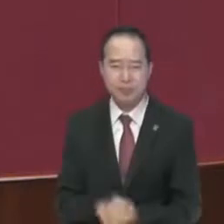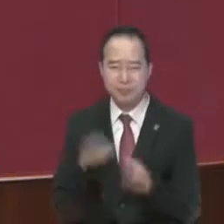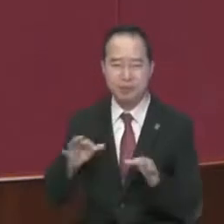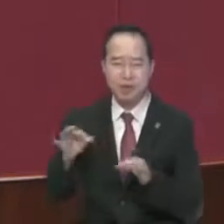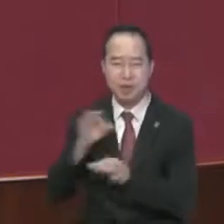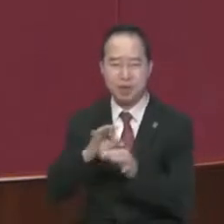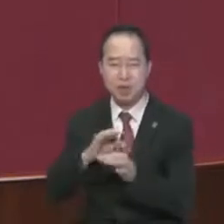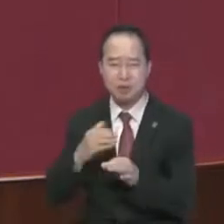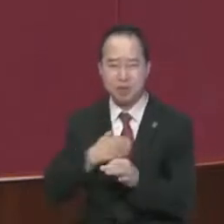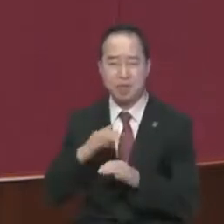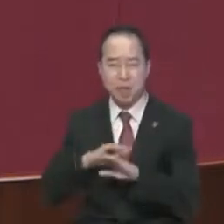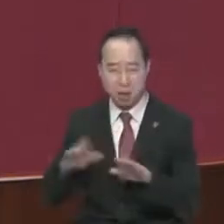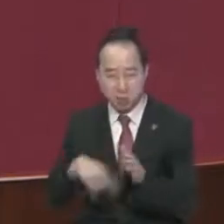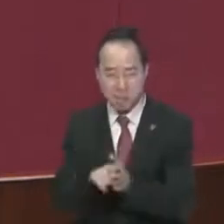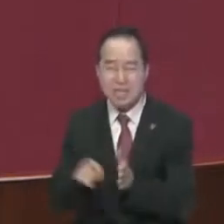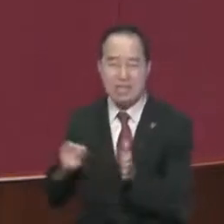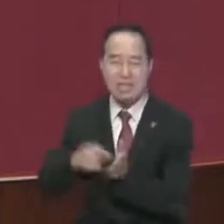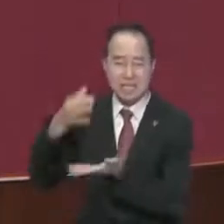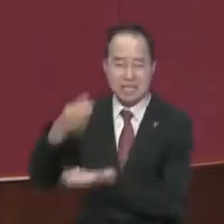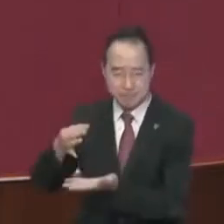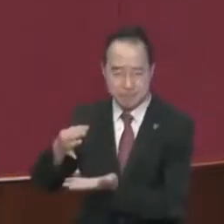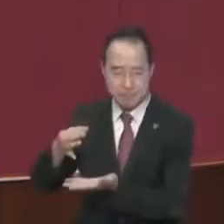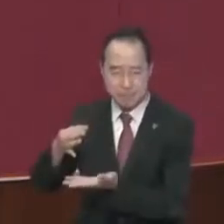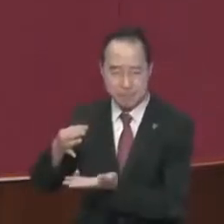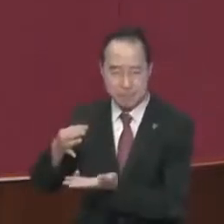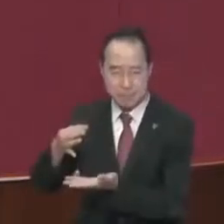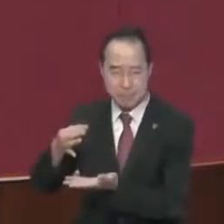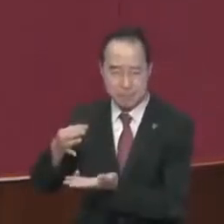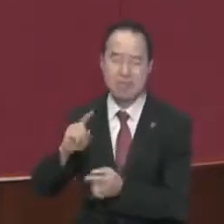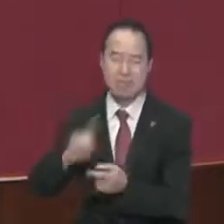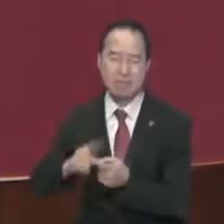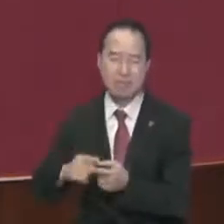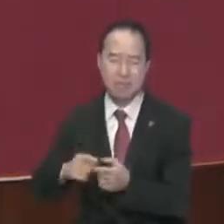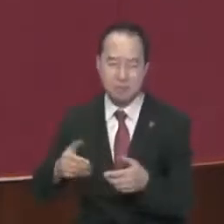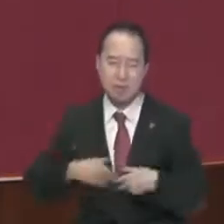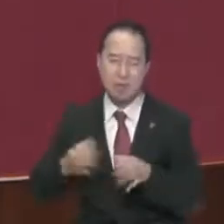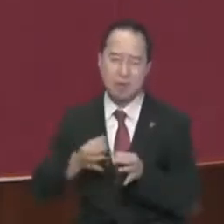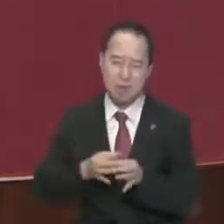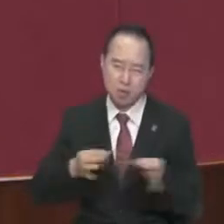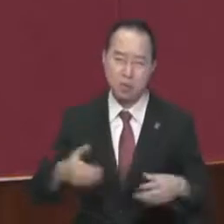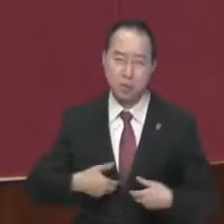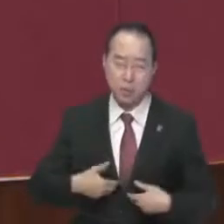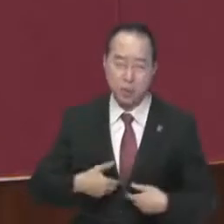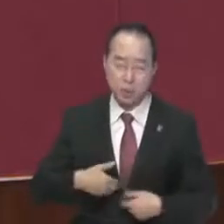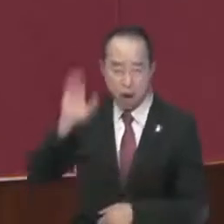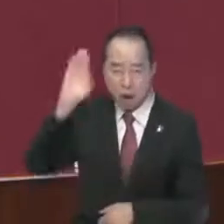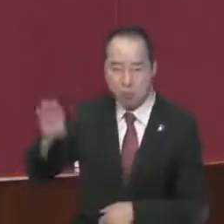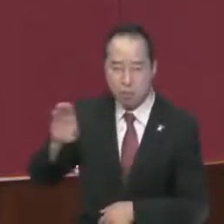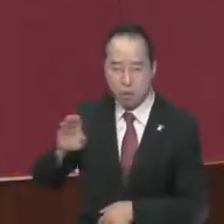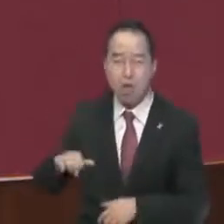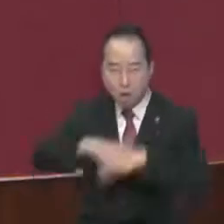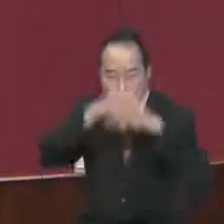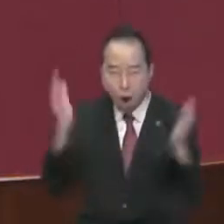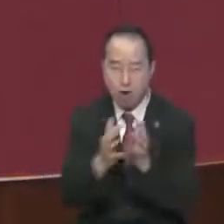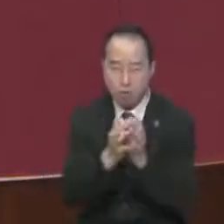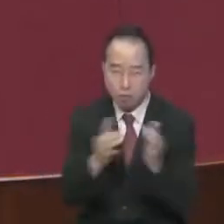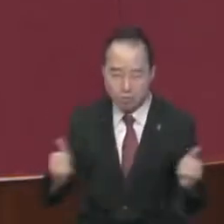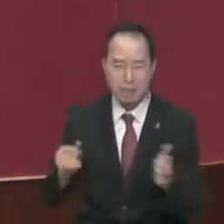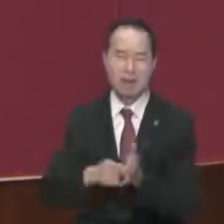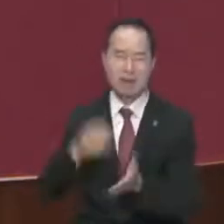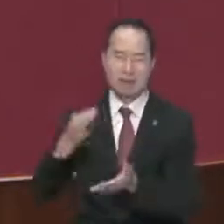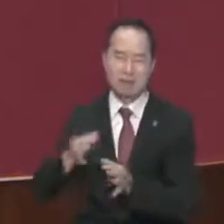가장 효과적인 긴급재난지원금 보편 지급을 이야기하겠습니다. 앞으로라도 제대로 된 전국민 재난지원금 정책을